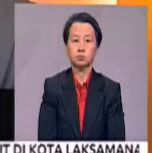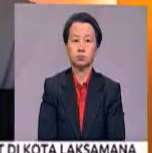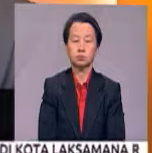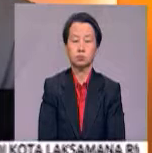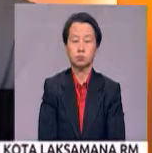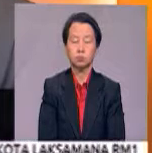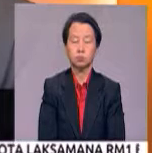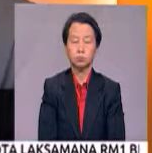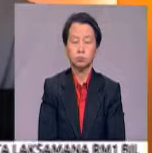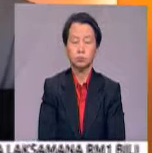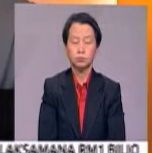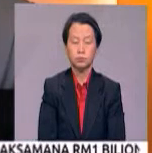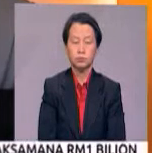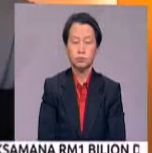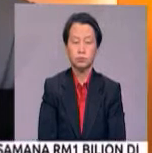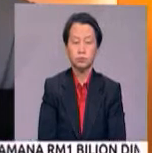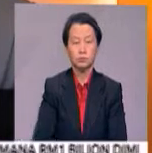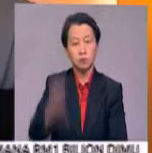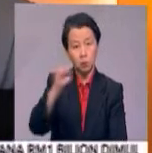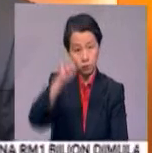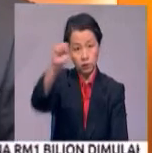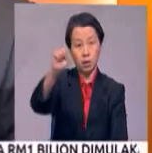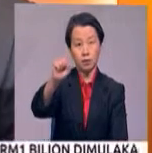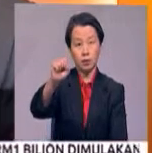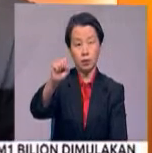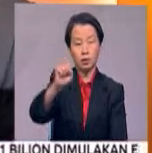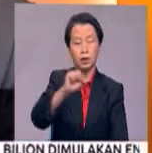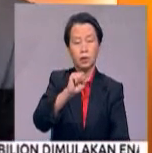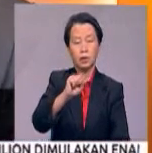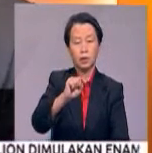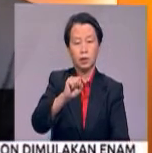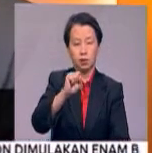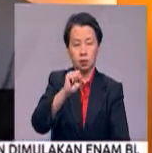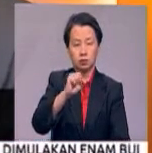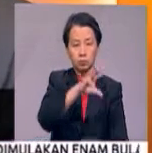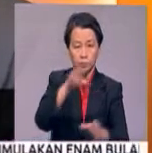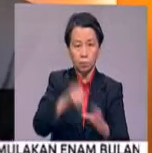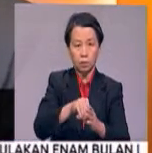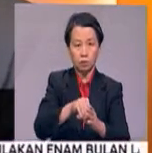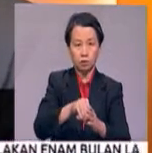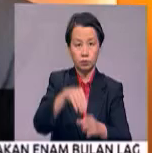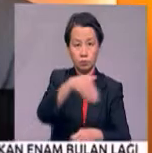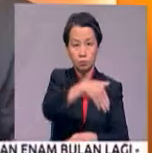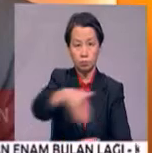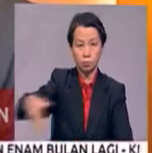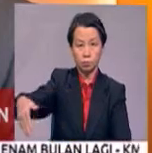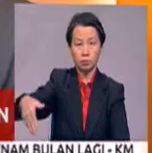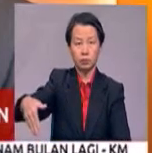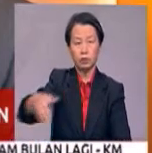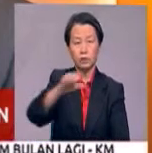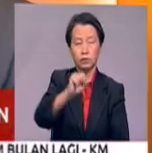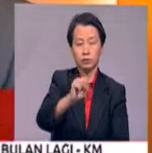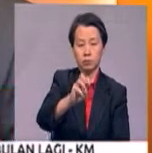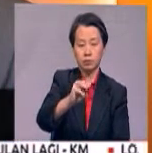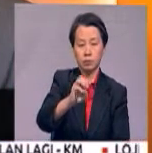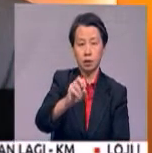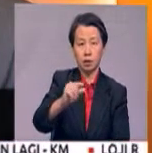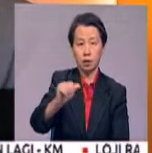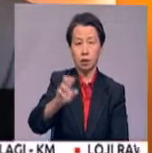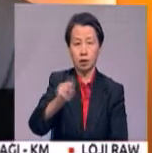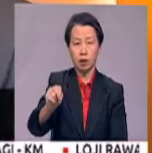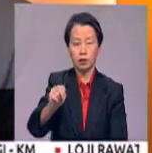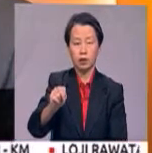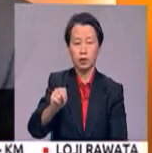Ke Lebakan, Sabah dan masuk ke Semenggaris di Kalimantan. Dan kita sudah melihat dan